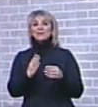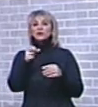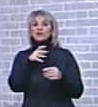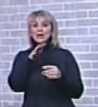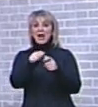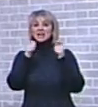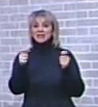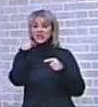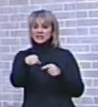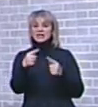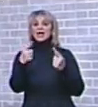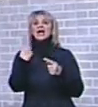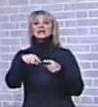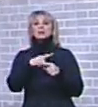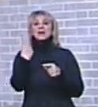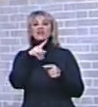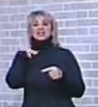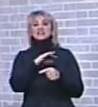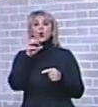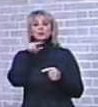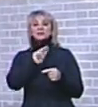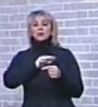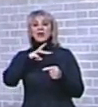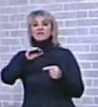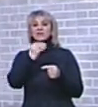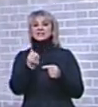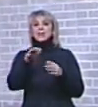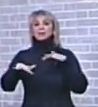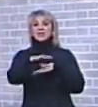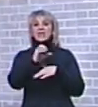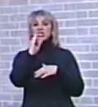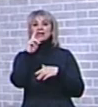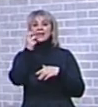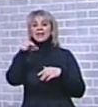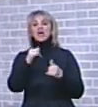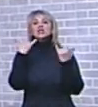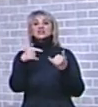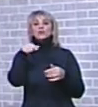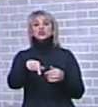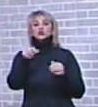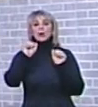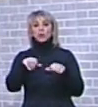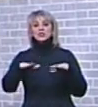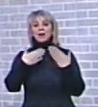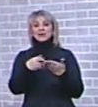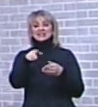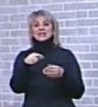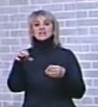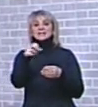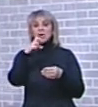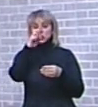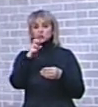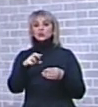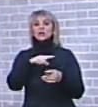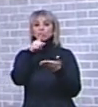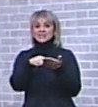время торжественного открытия. Это первый в России опыт работы МФЦ на площадках IKEA. Сегодня сюда можно обратиться и за государственными,